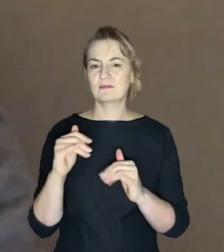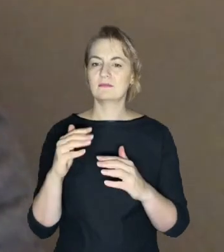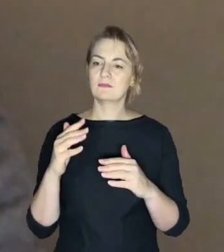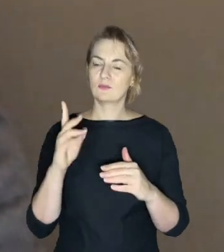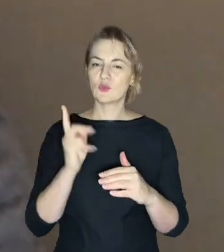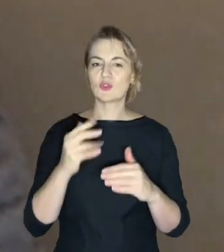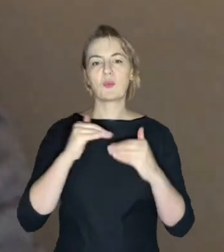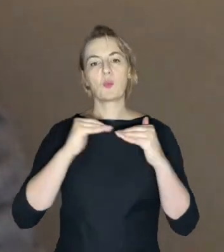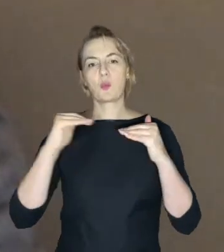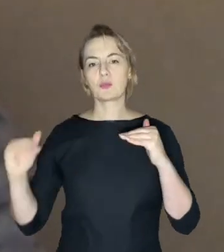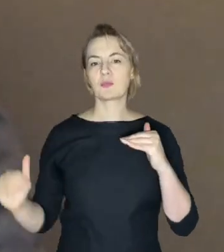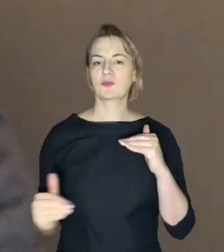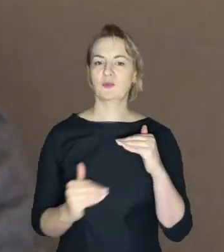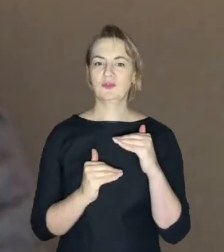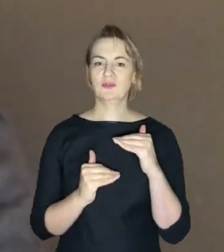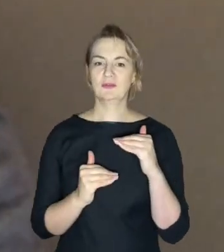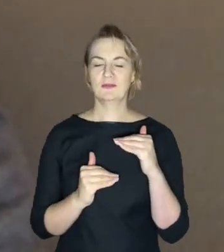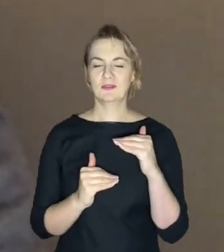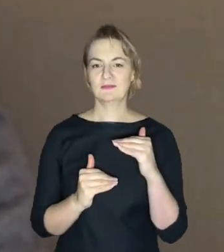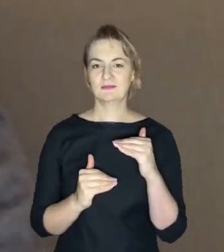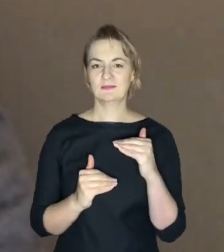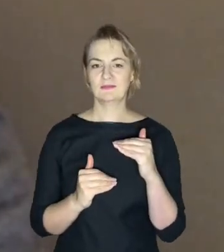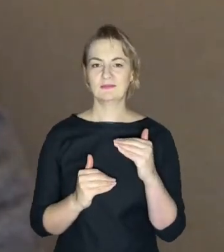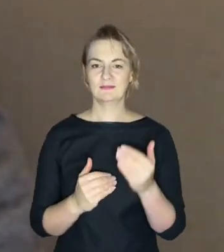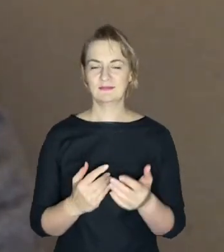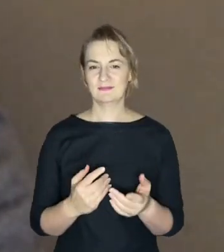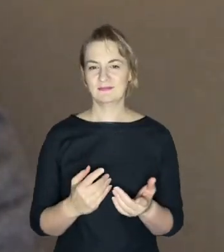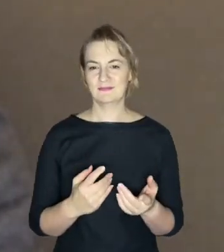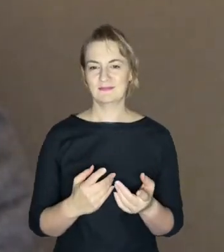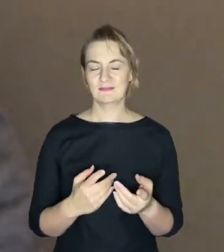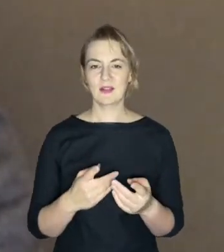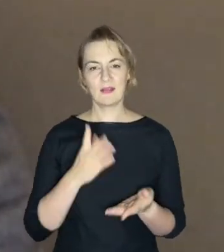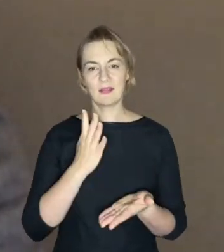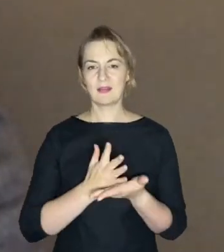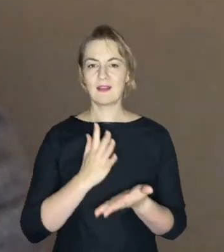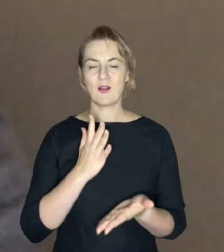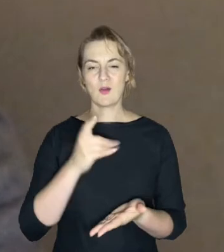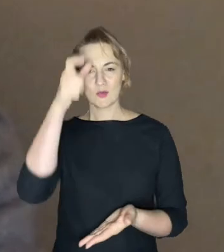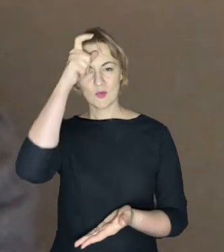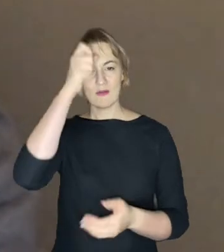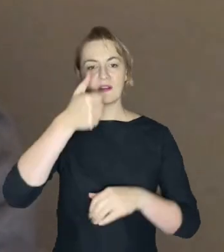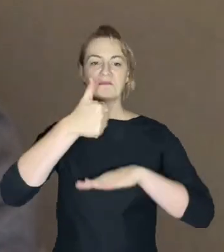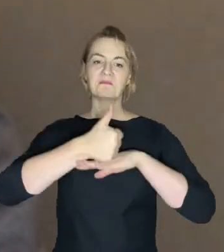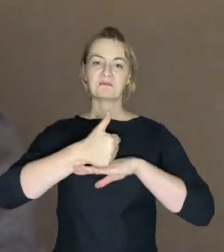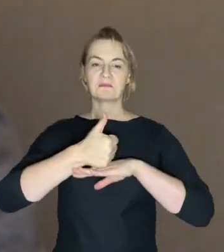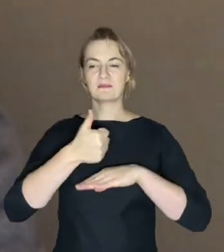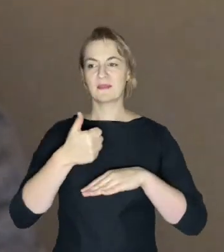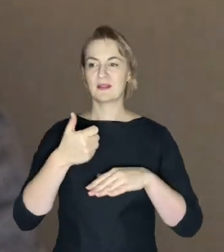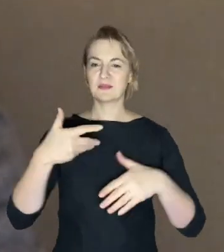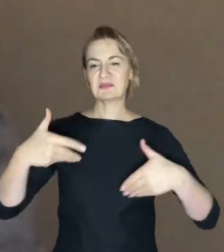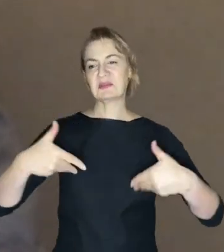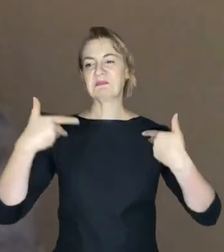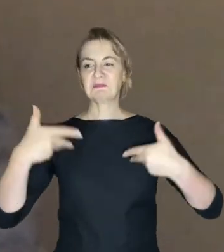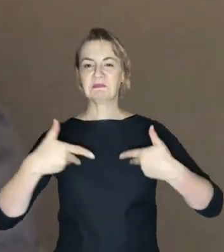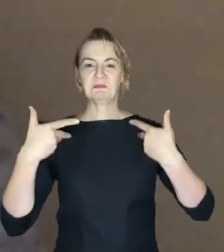bytowi podporządkowane, tak? I wspierać różne jego kaprysy,